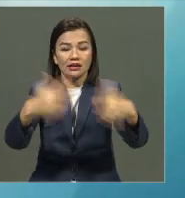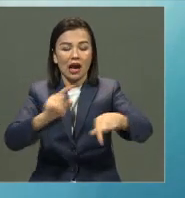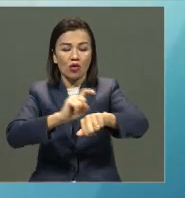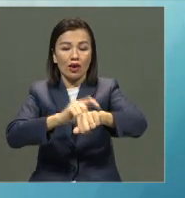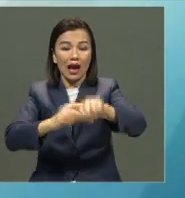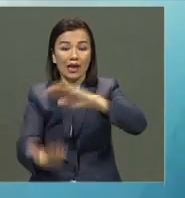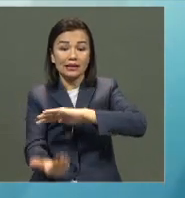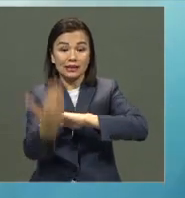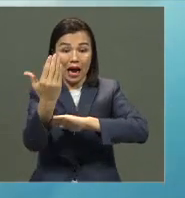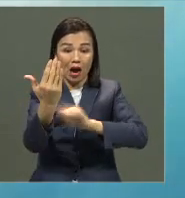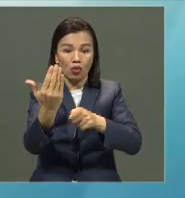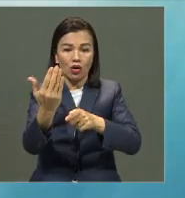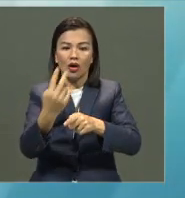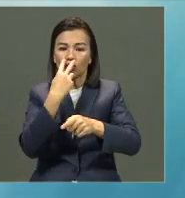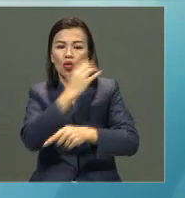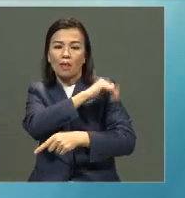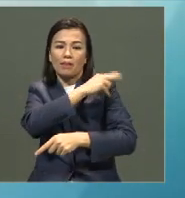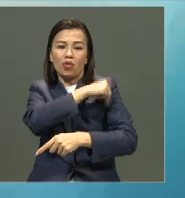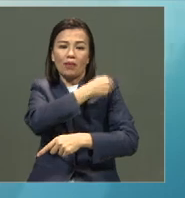มีน้ำป่าขึ้นจมูกทำไมเล่นต้องใส่หน้ากากตรงนี้นี่คือความสำคัญของการสืบสวนสอบสวนโรคนะครับแล้วก็ไปตลาดแห่งหนึ่งในจังหวัดนนทบุรีไปตรวจโรงพยาบาลเอกชนอีกแห่งหนึ่งในช่วงตอนเช้าก่อนถึงวันที่17